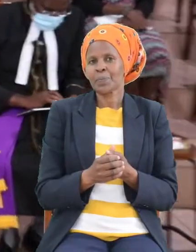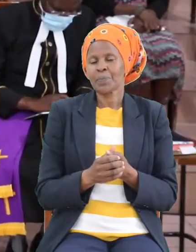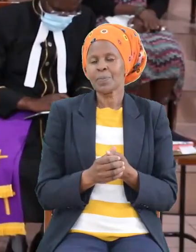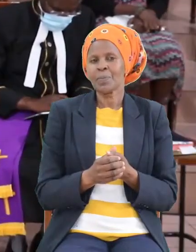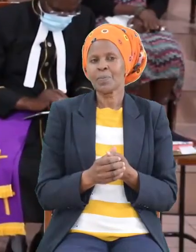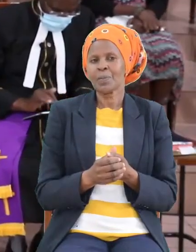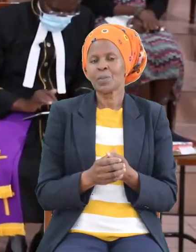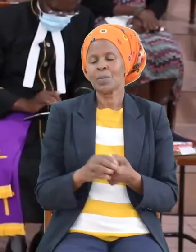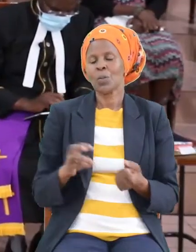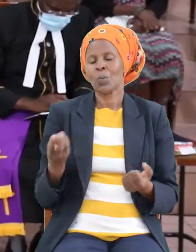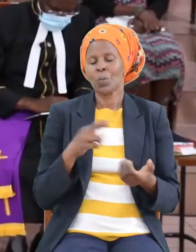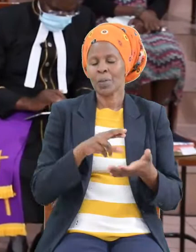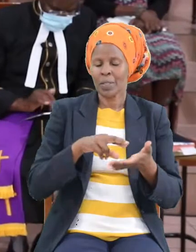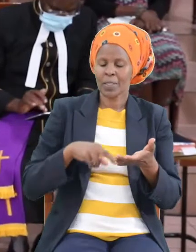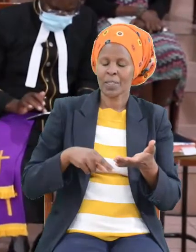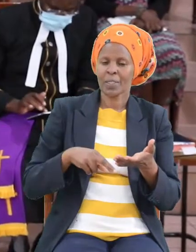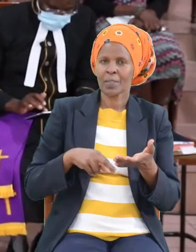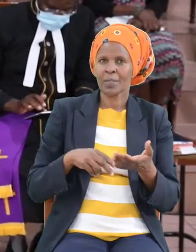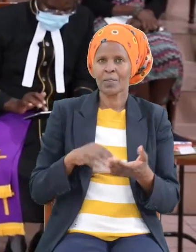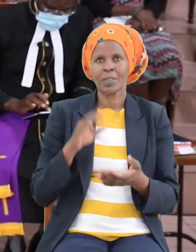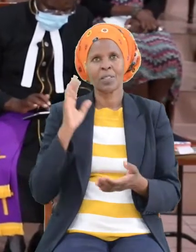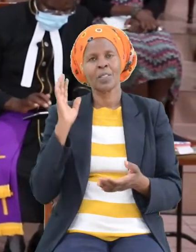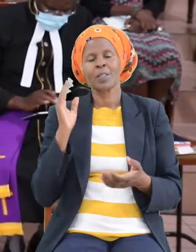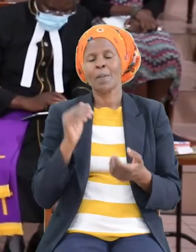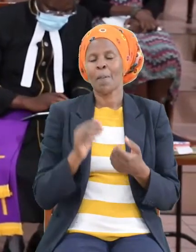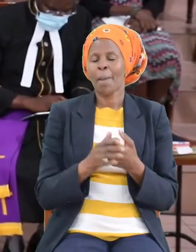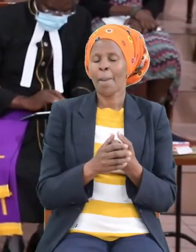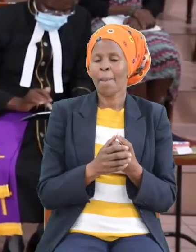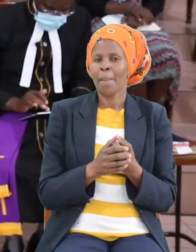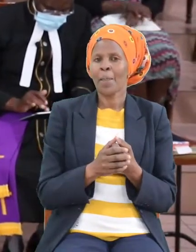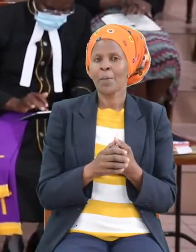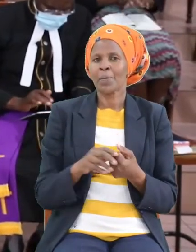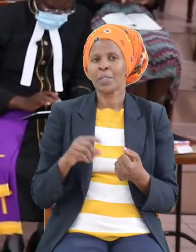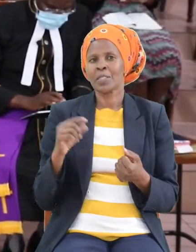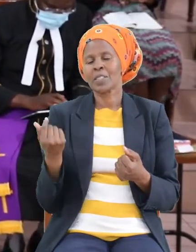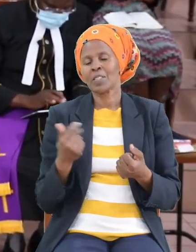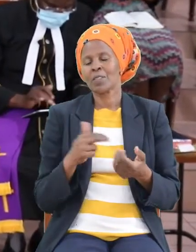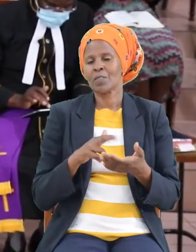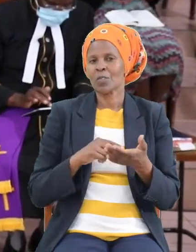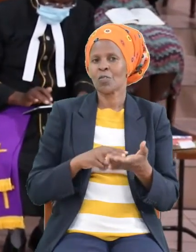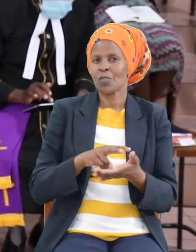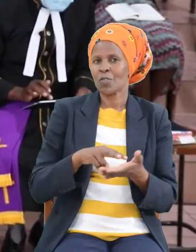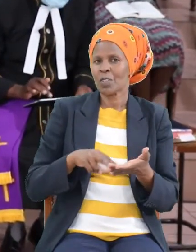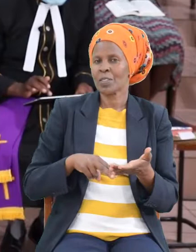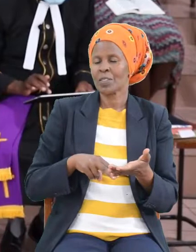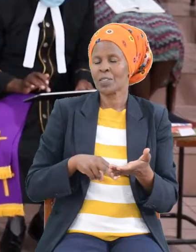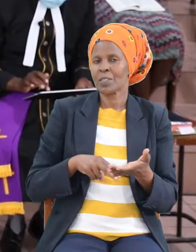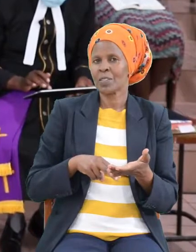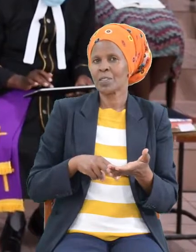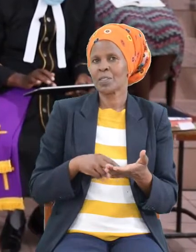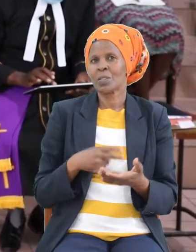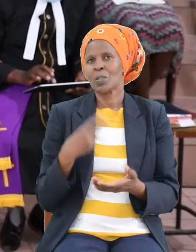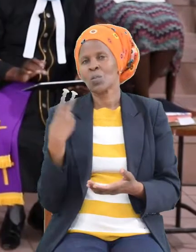Na tusome. Kama hivyo umesikia, naitwa Severin. Tunaanza hapo mlango wa mstari